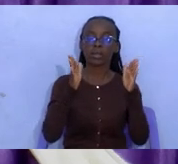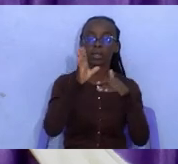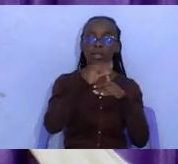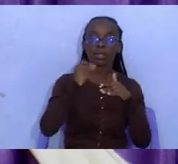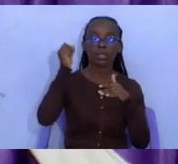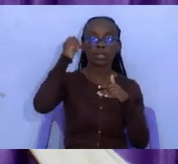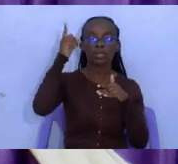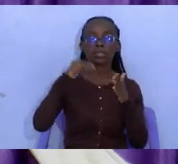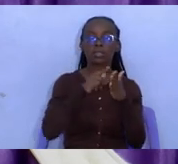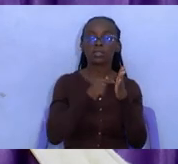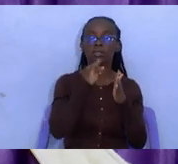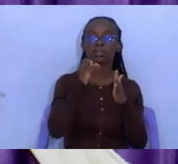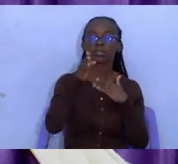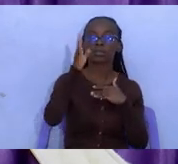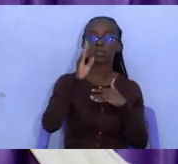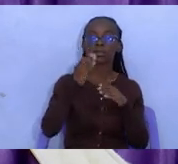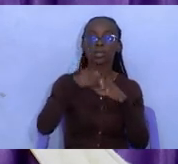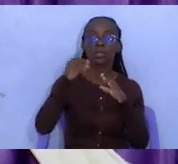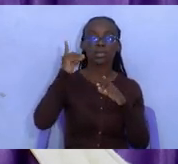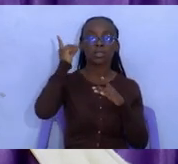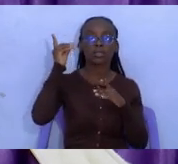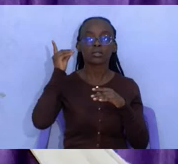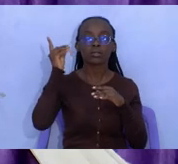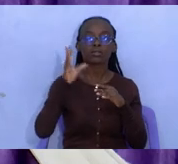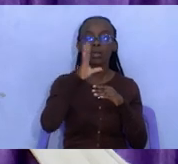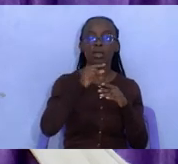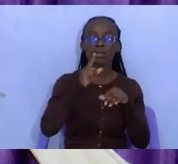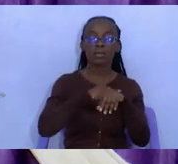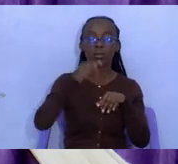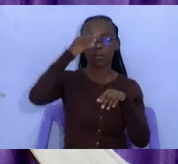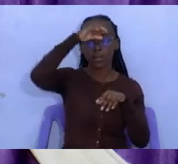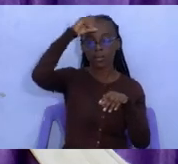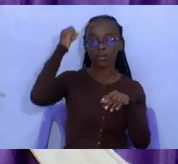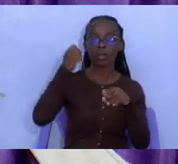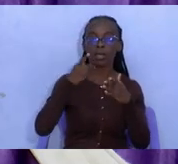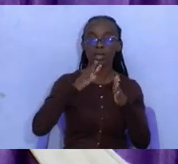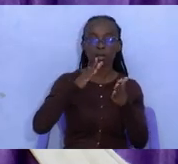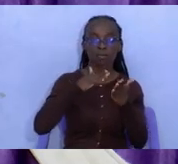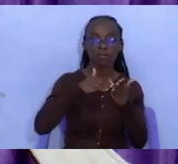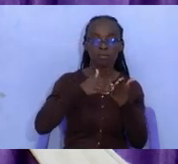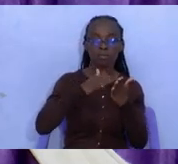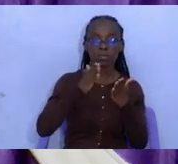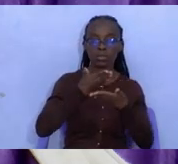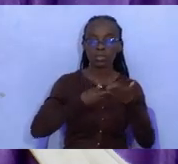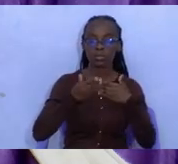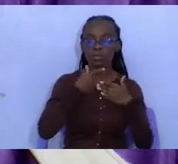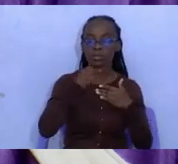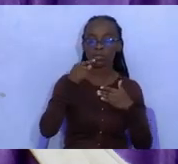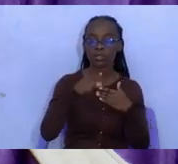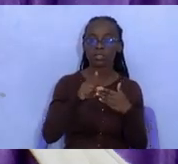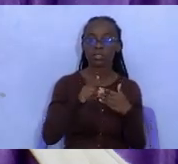Mungu. Kwa ndoto. Na alipoamka kwa ndoto akatuma wafanyikazi wake waliokuwa wazuri. Hebu tusome hapa wakifika